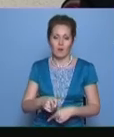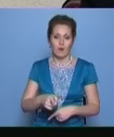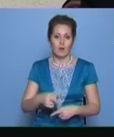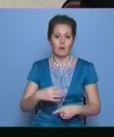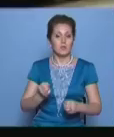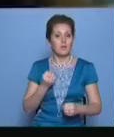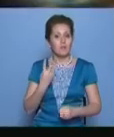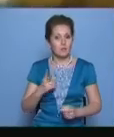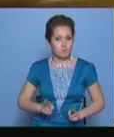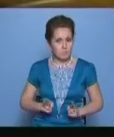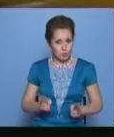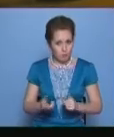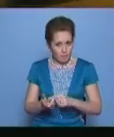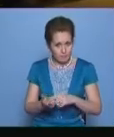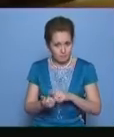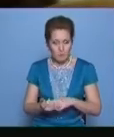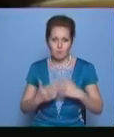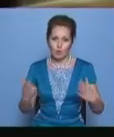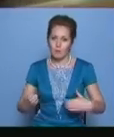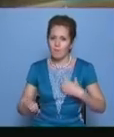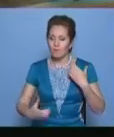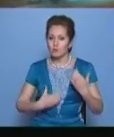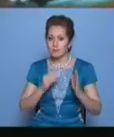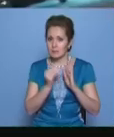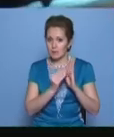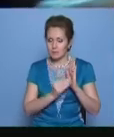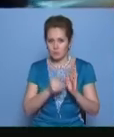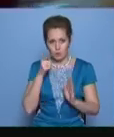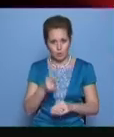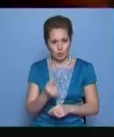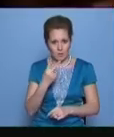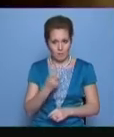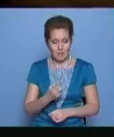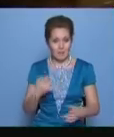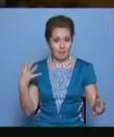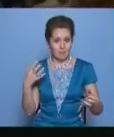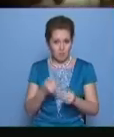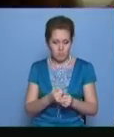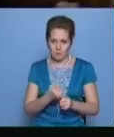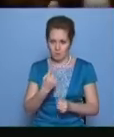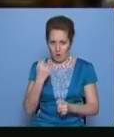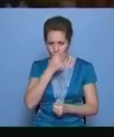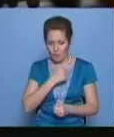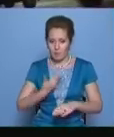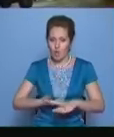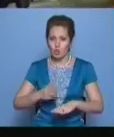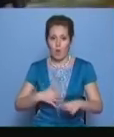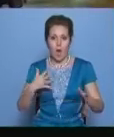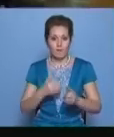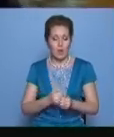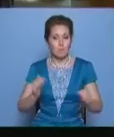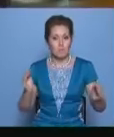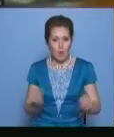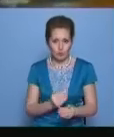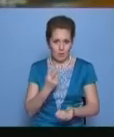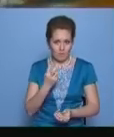12 преступлений. Но больше тревожит статистика. 1200 ДТП за год. Вроде бы и тяжелых аварий меньше почти на 200. На